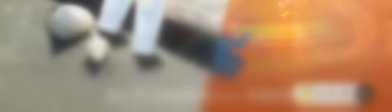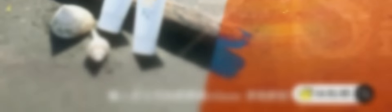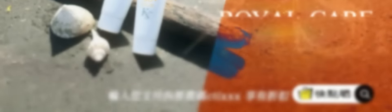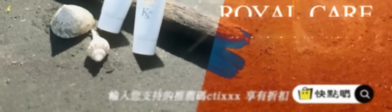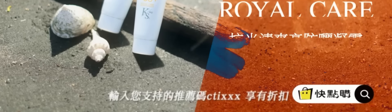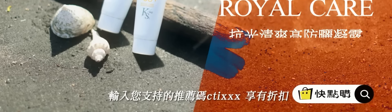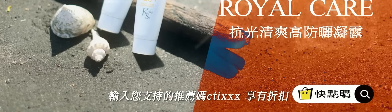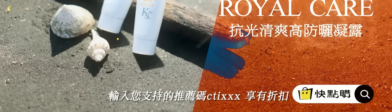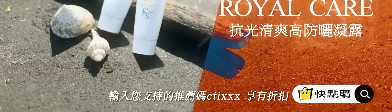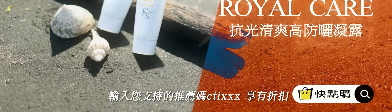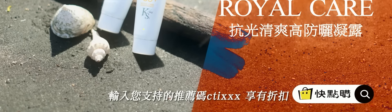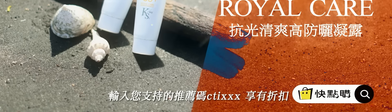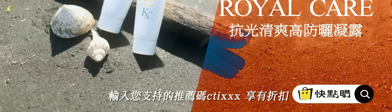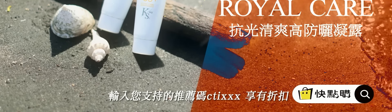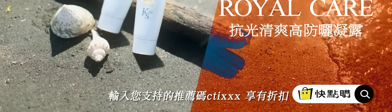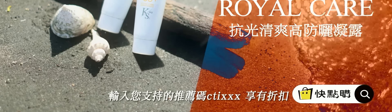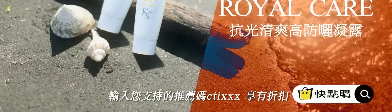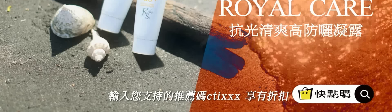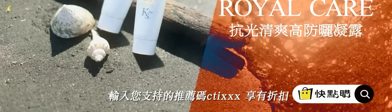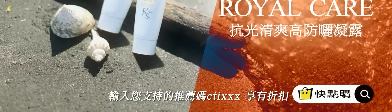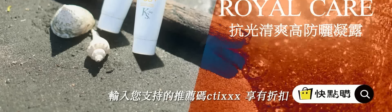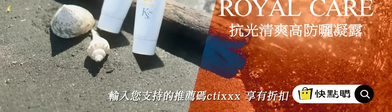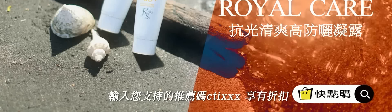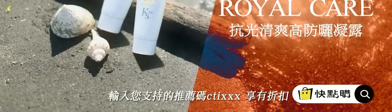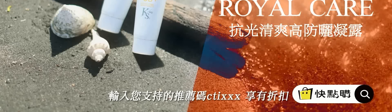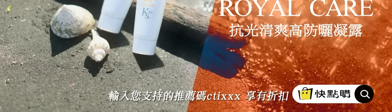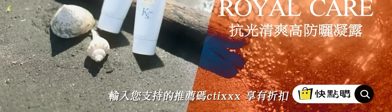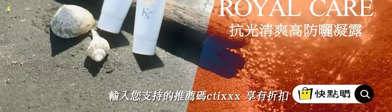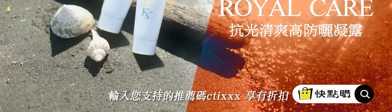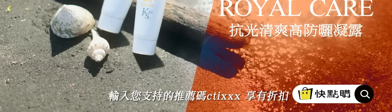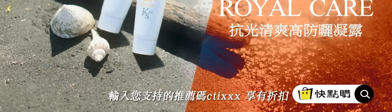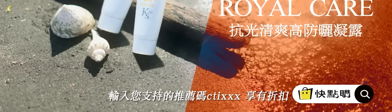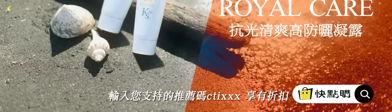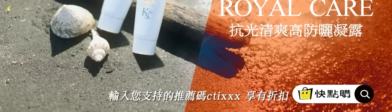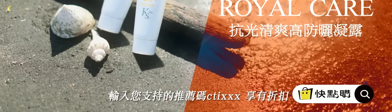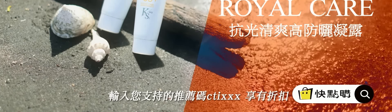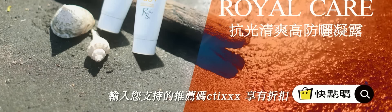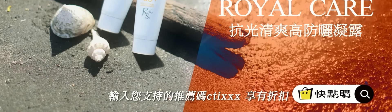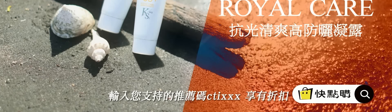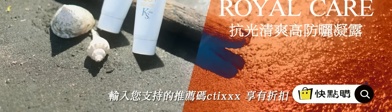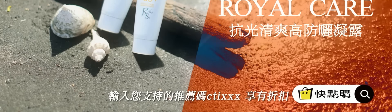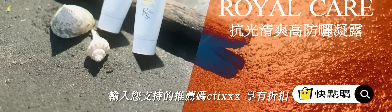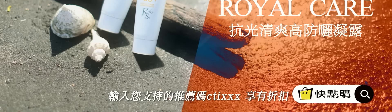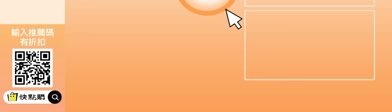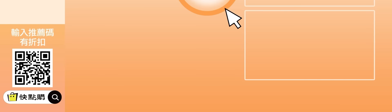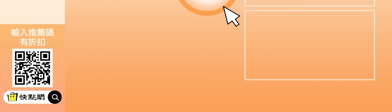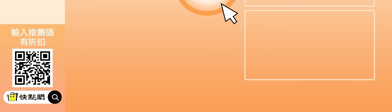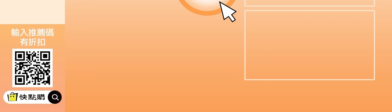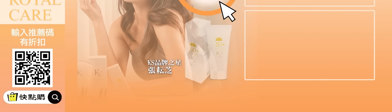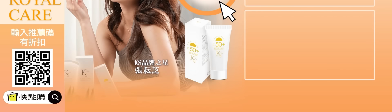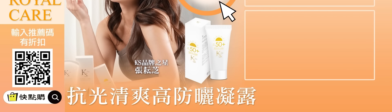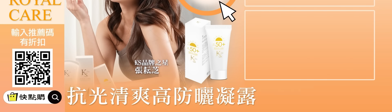呵护您，呵护全家人，专属你的 KS Royal Care 抗光清爽高防晒凝露。